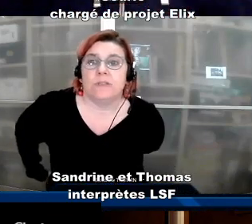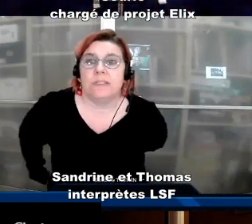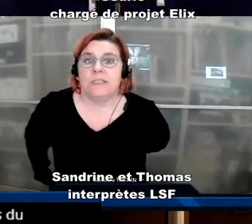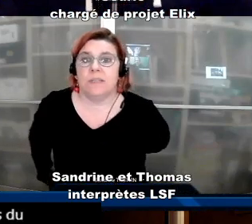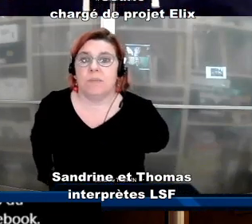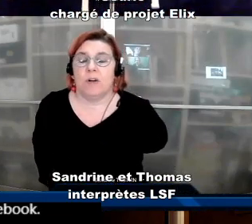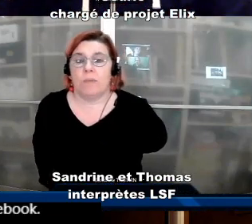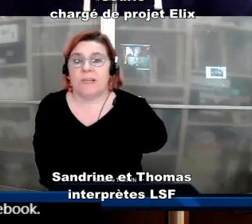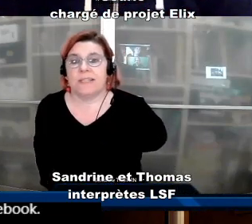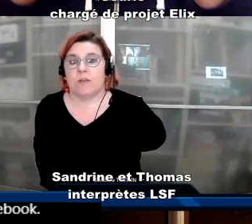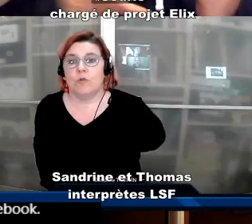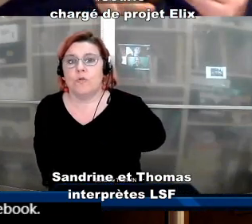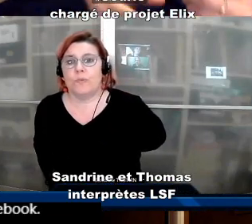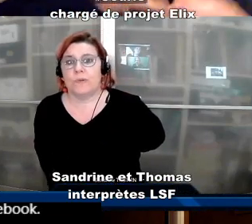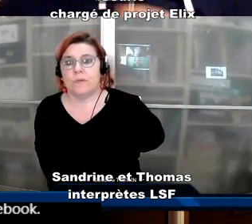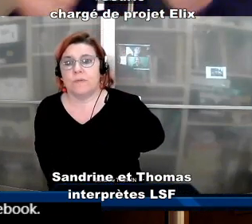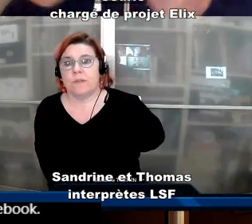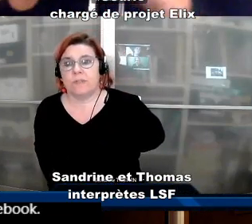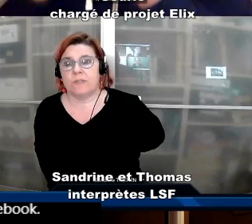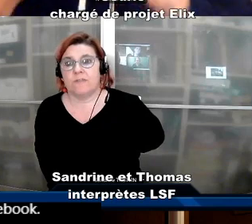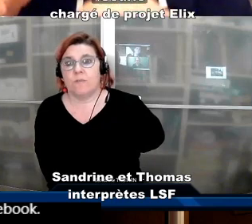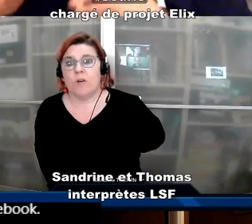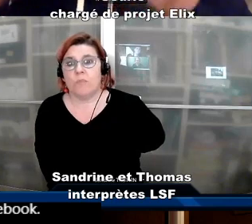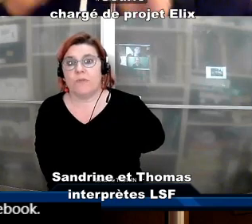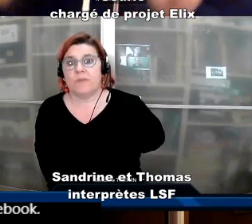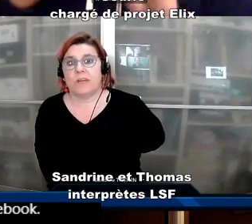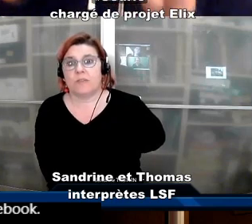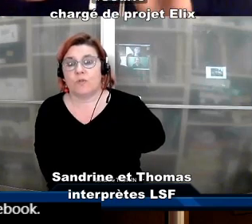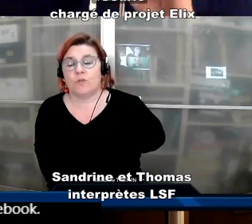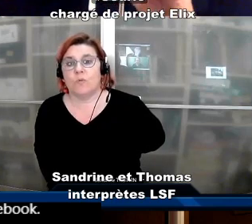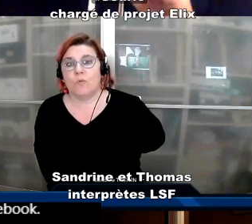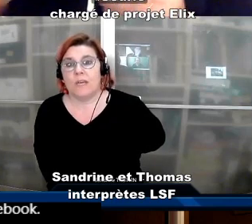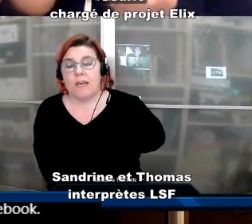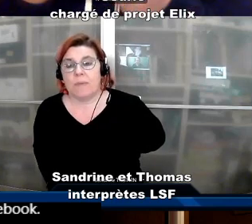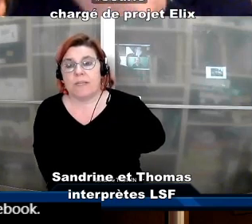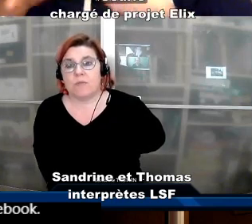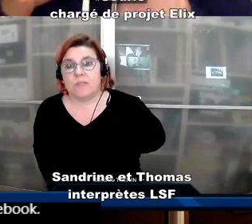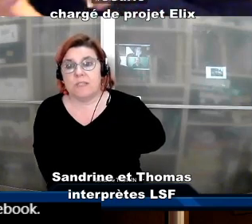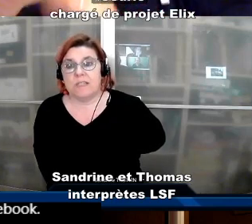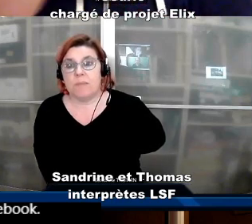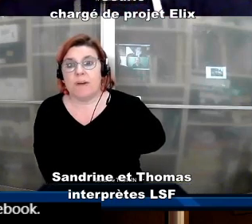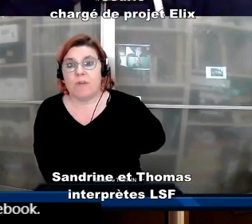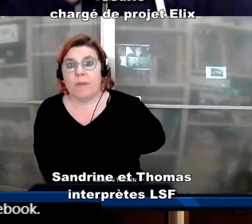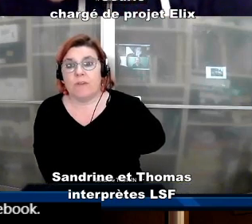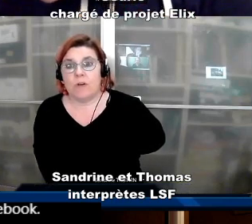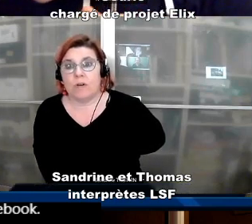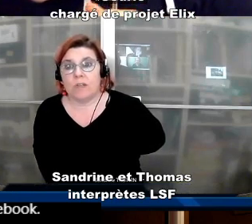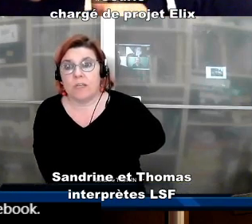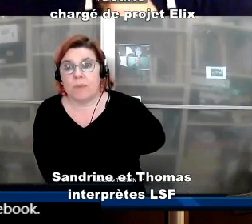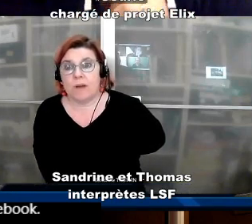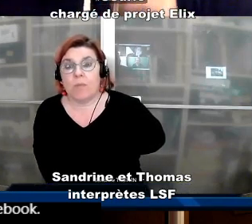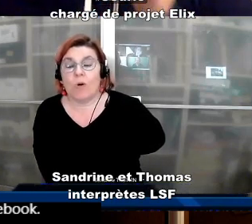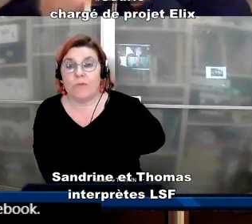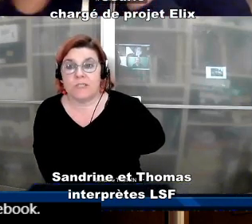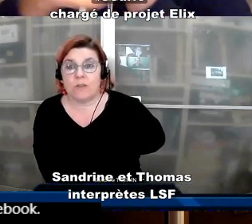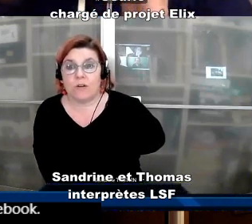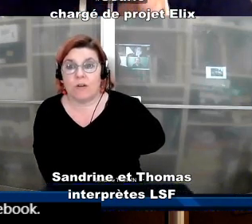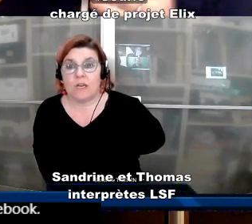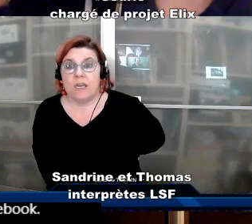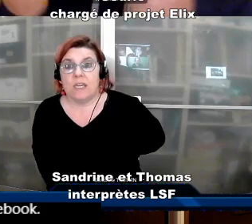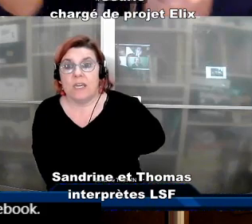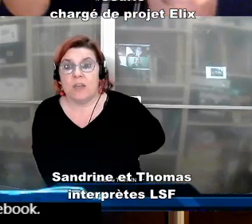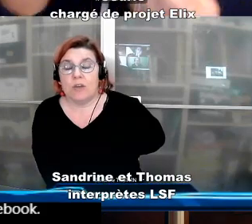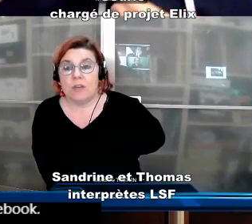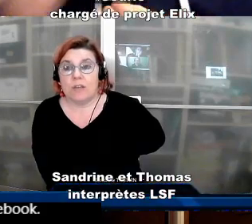apprend la langue des signes et met en place un groupe, effectivement, mais il faut faire attention parce qu'il n'est pas formateur, il n'est pas